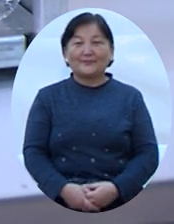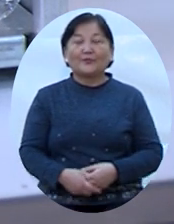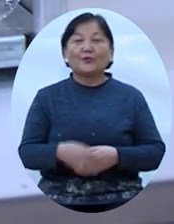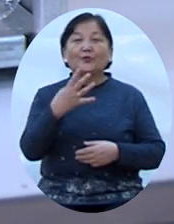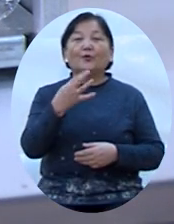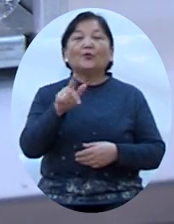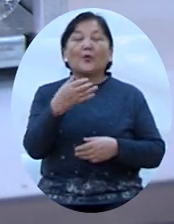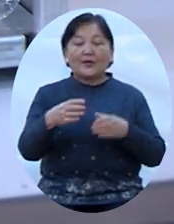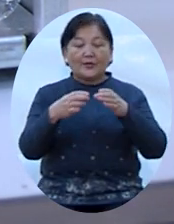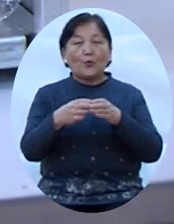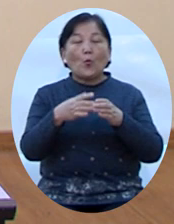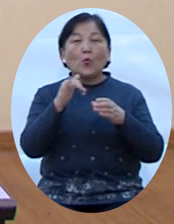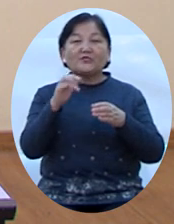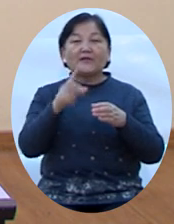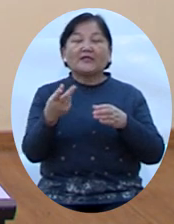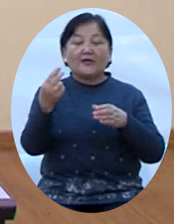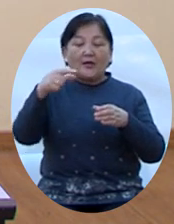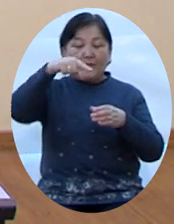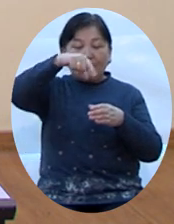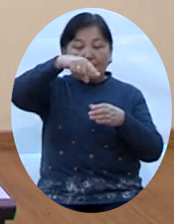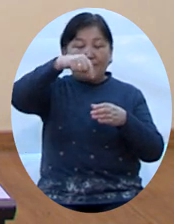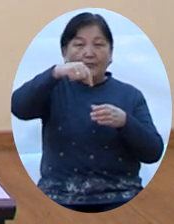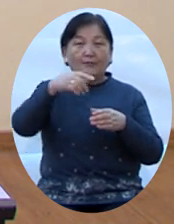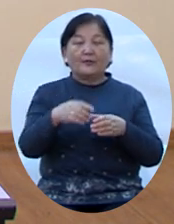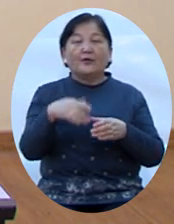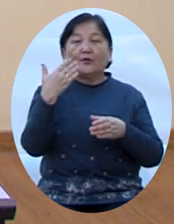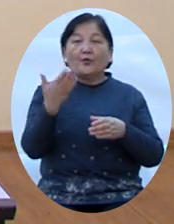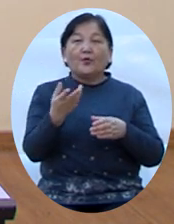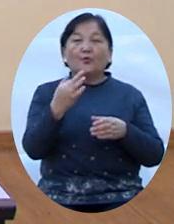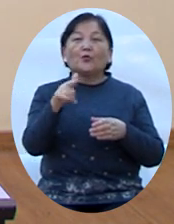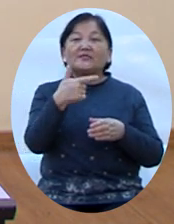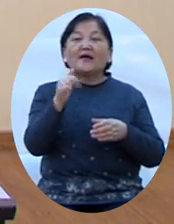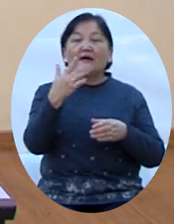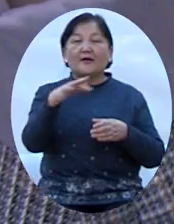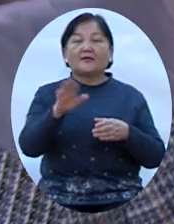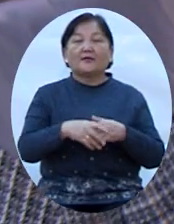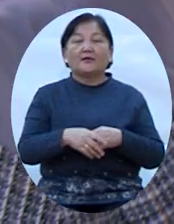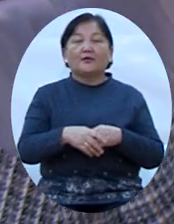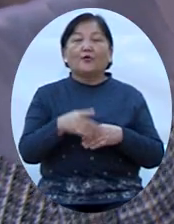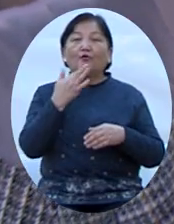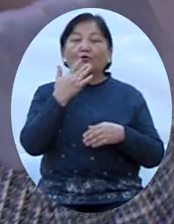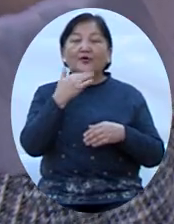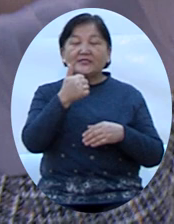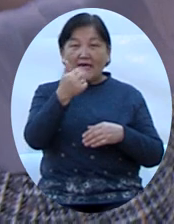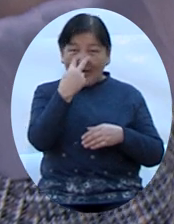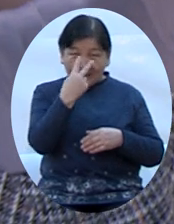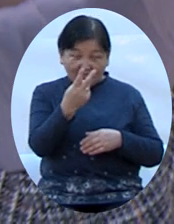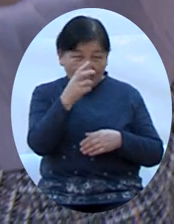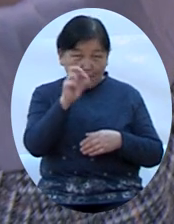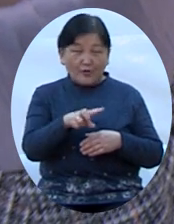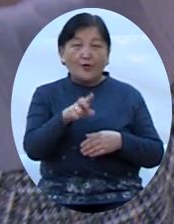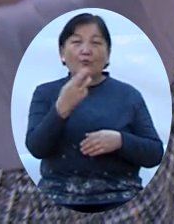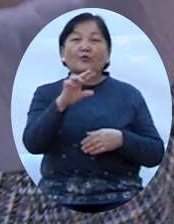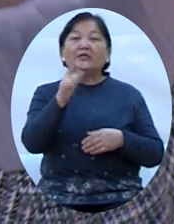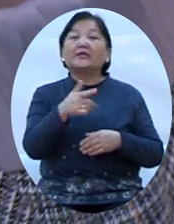Дөрөв дугаартай уусмал дээр фенол фтлениг тусаахад фенол фтлений уусмалтайгаа харьцуулаад өнгийг ажиглавал бүдэг